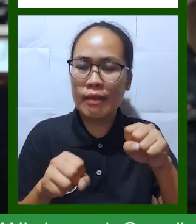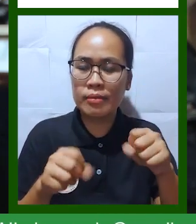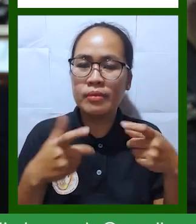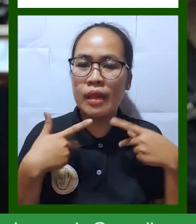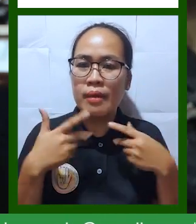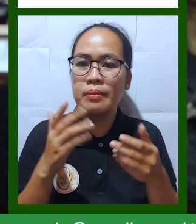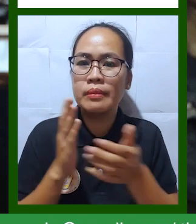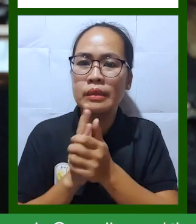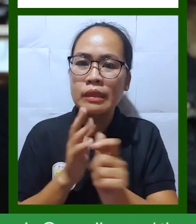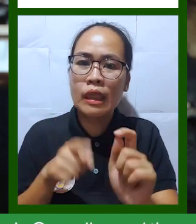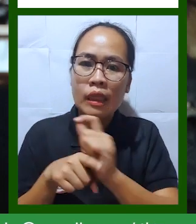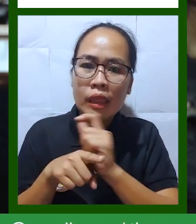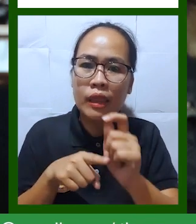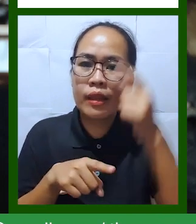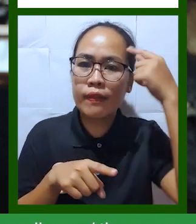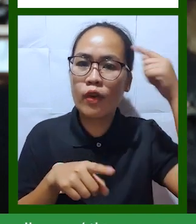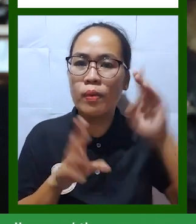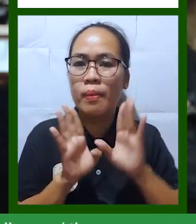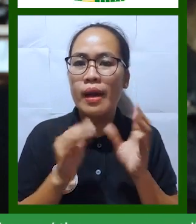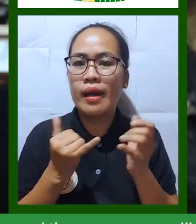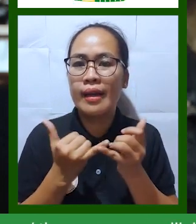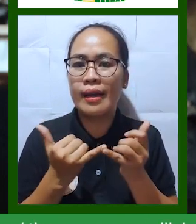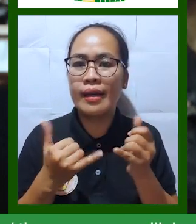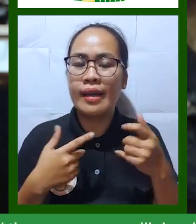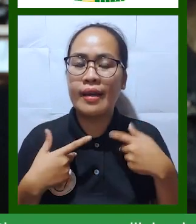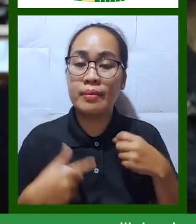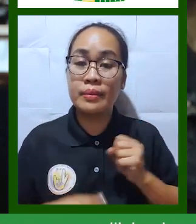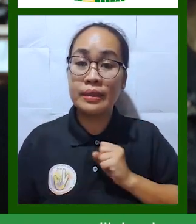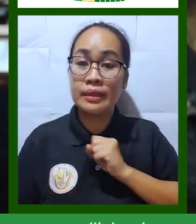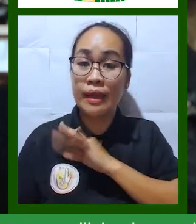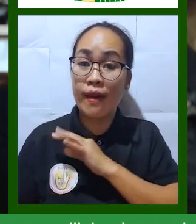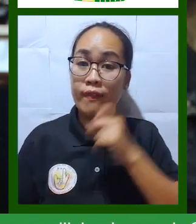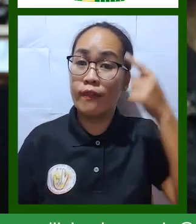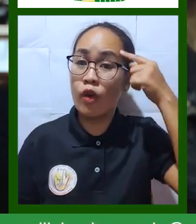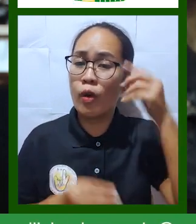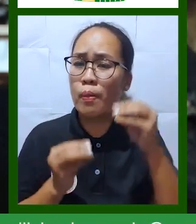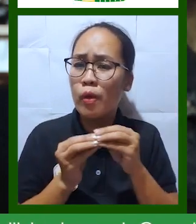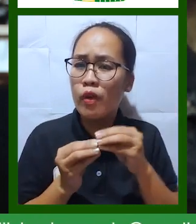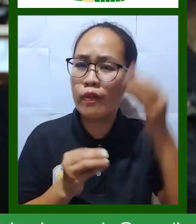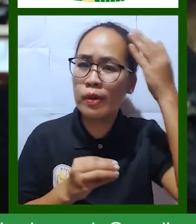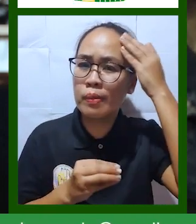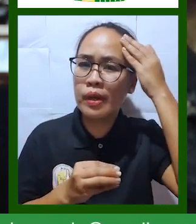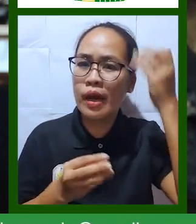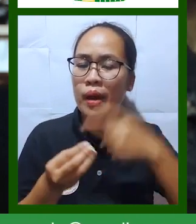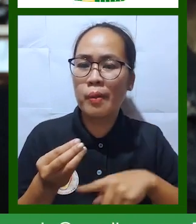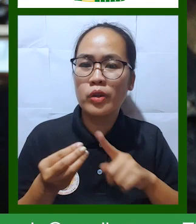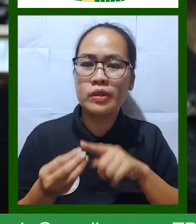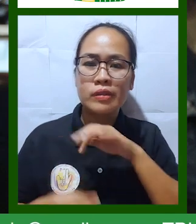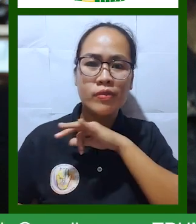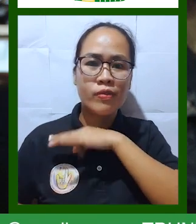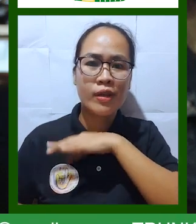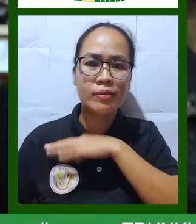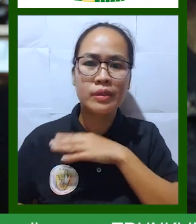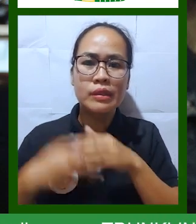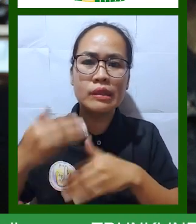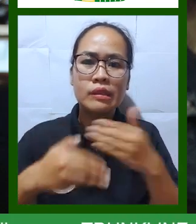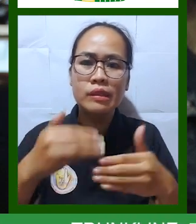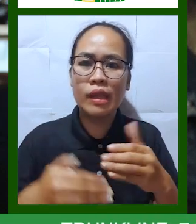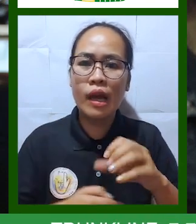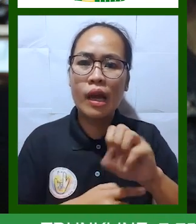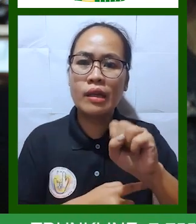mga personnel, na barangay personnel, para mas maging familiar sa mga benefits,